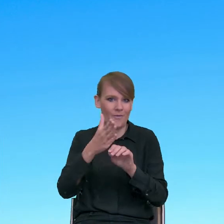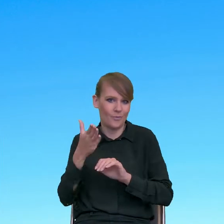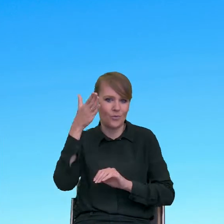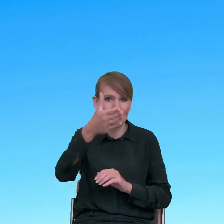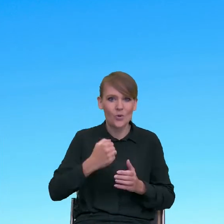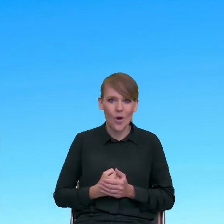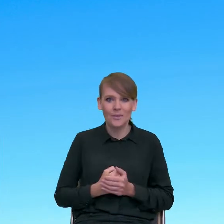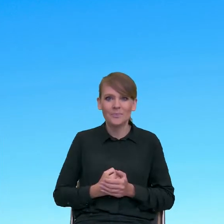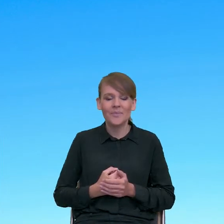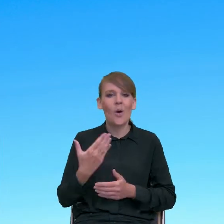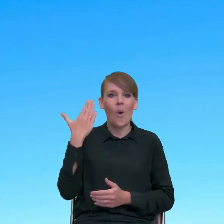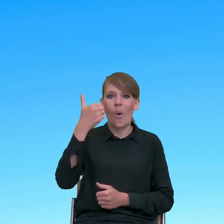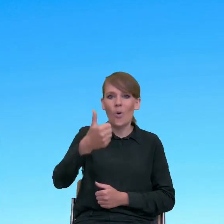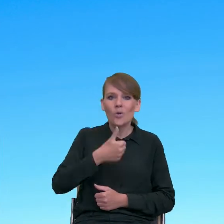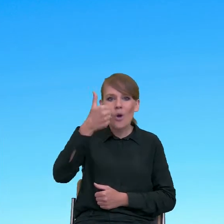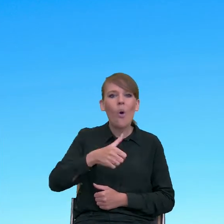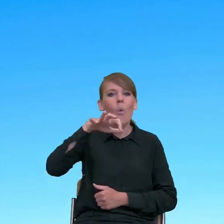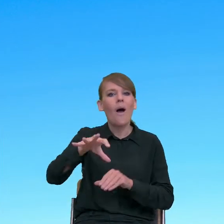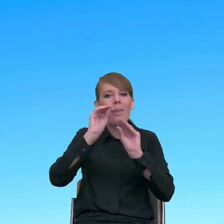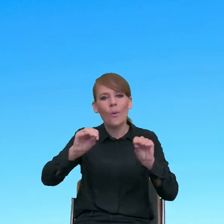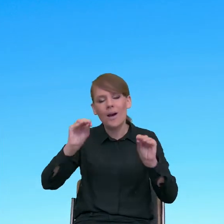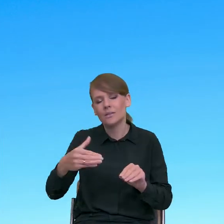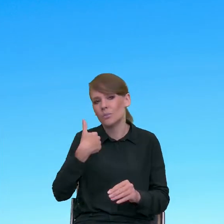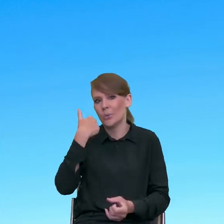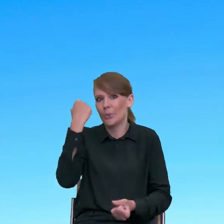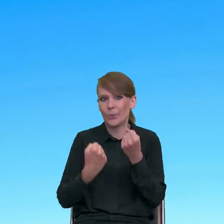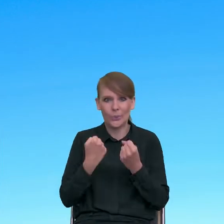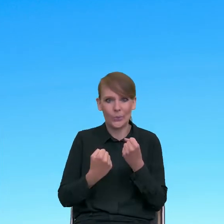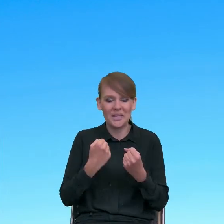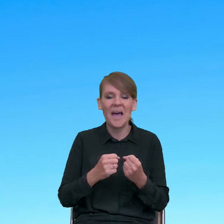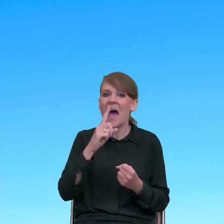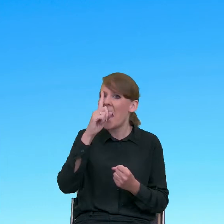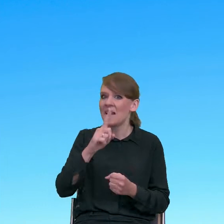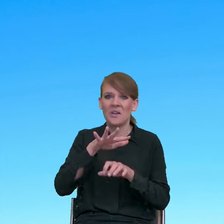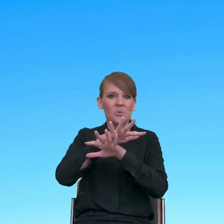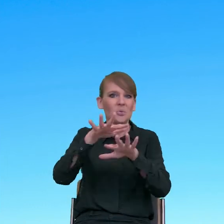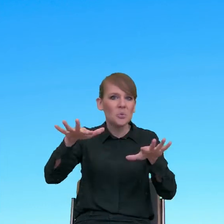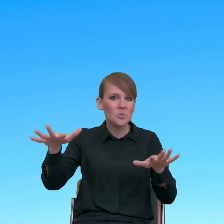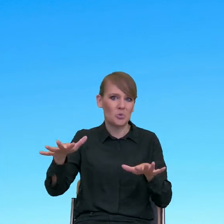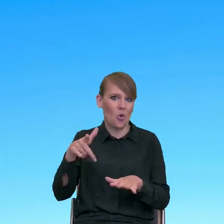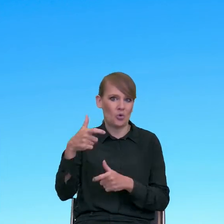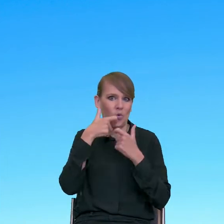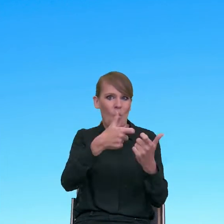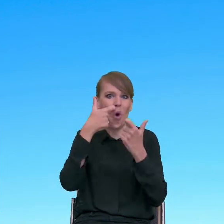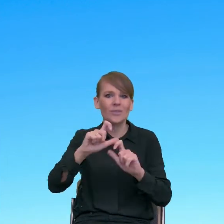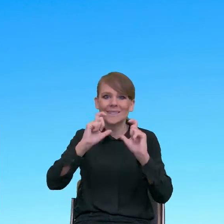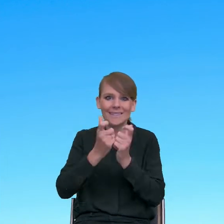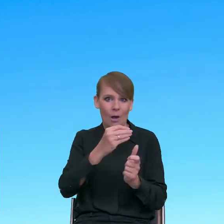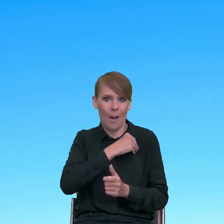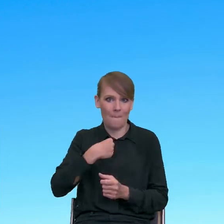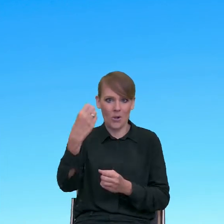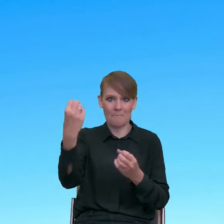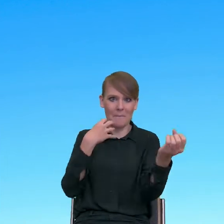Ostatni rok dla sektora edukacji był bardzo trudny. Pomimo to otrzymaliśmy bardzo dużo zgłoszeń z całej Polski. Bardzo nas to